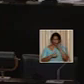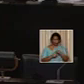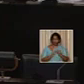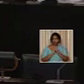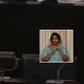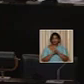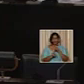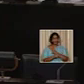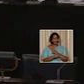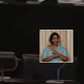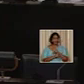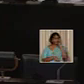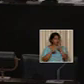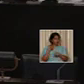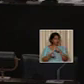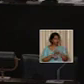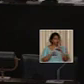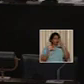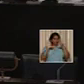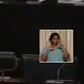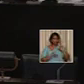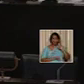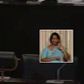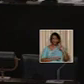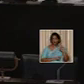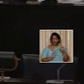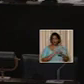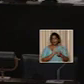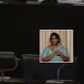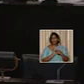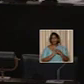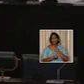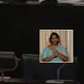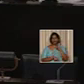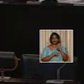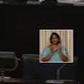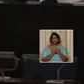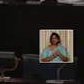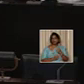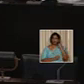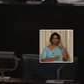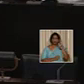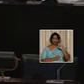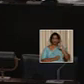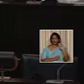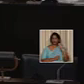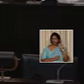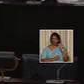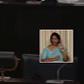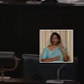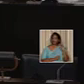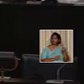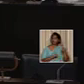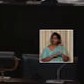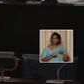न्यूत आचारु संख्या व हद्दा सटे कावकालिक सेवे न्यूत आचारु संख्या व एकदा सट दिख की ए